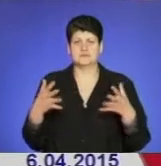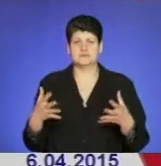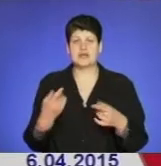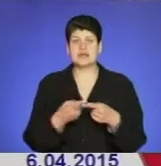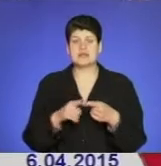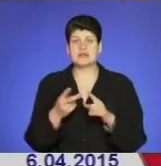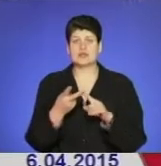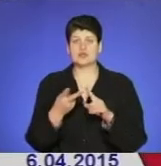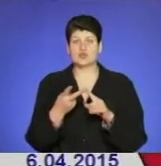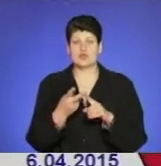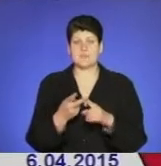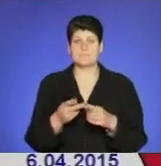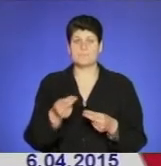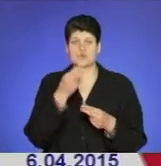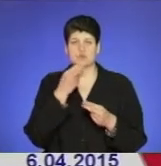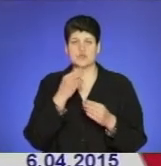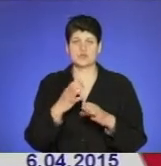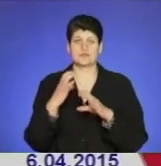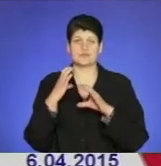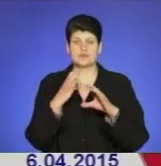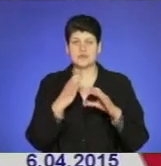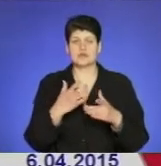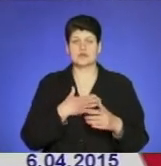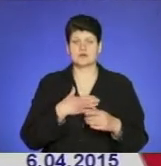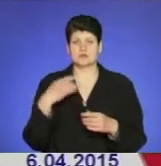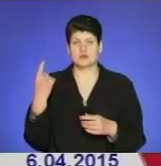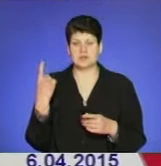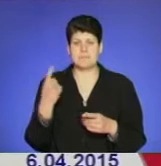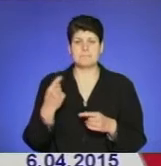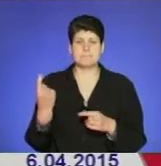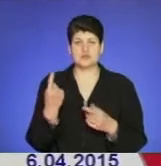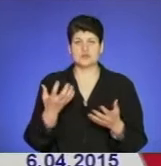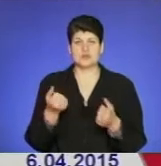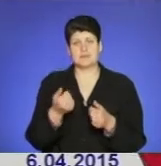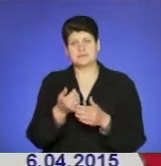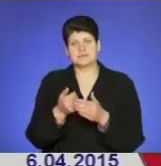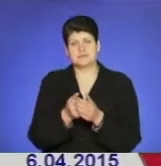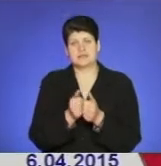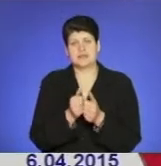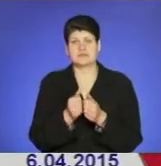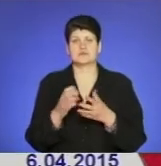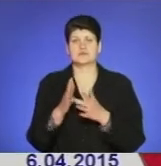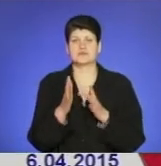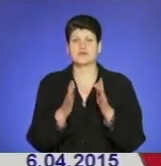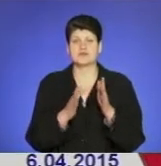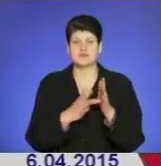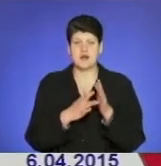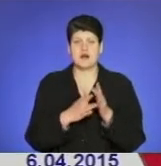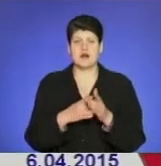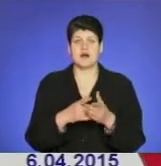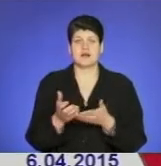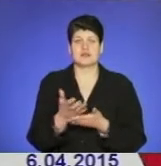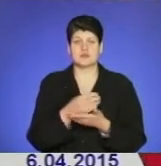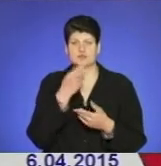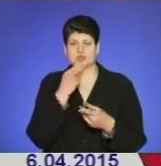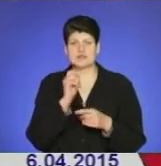така продовольча колона з нашого краю. Першу вояки на Донбасі отримали перед Різдвом. Набір продуктів замовляли самі